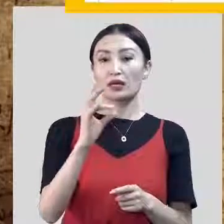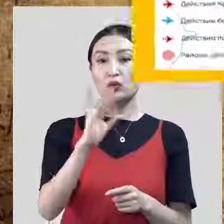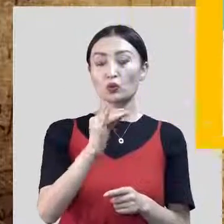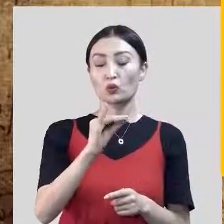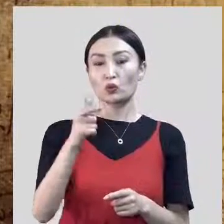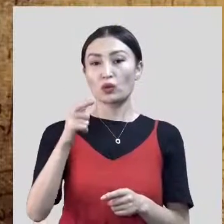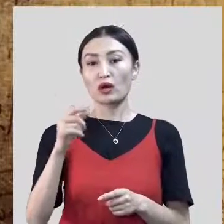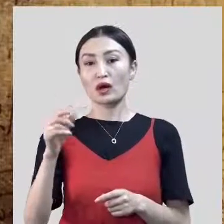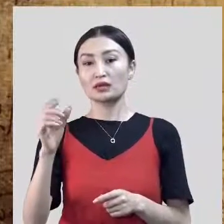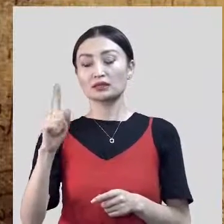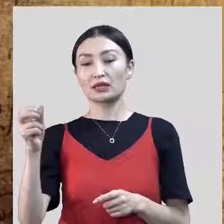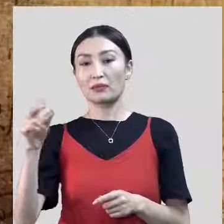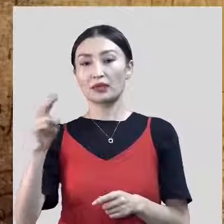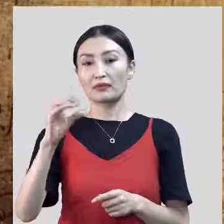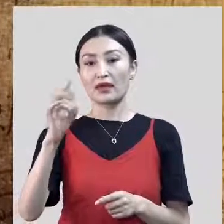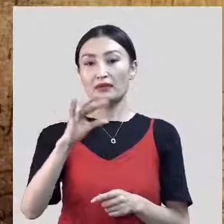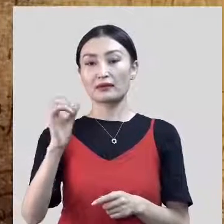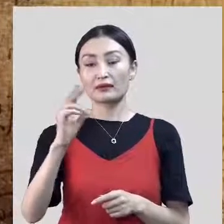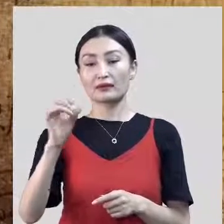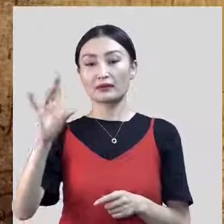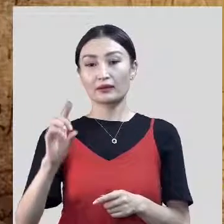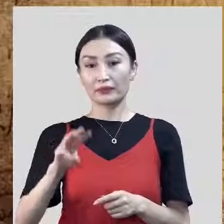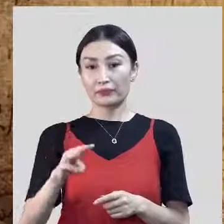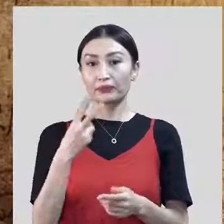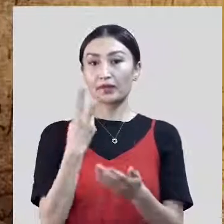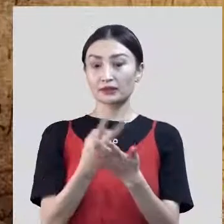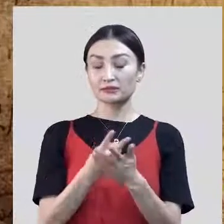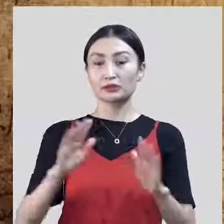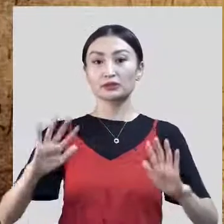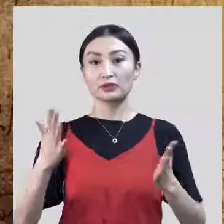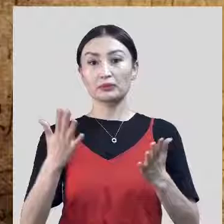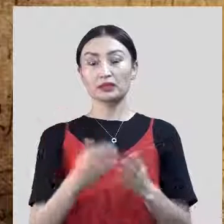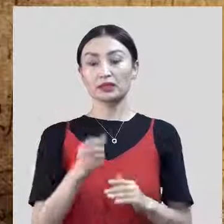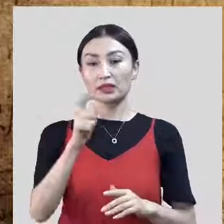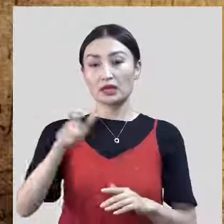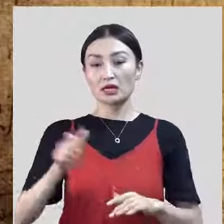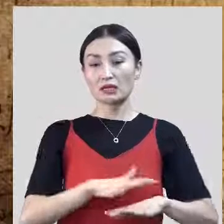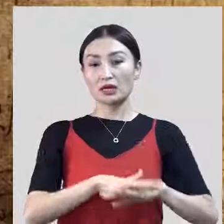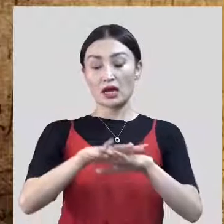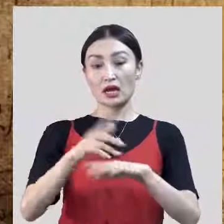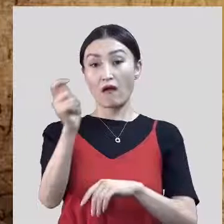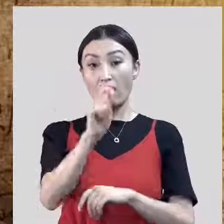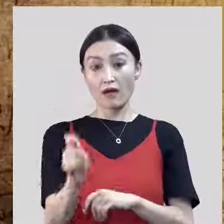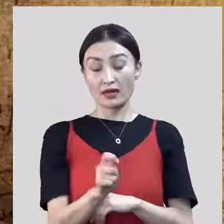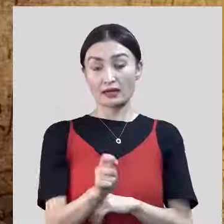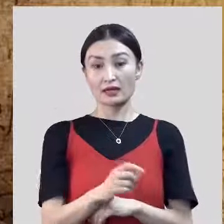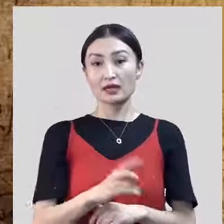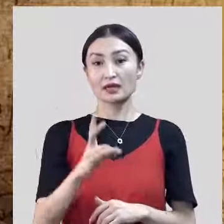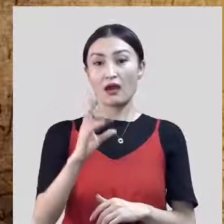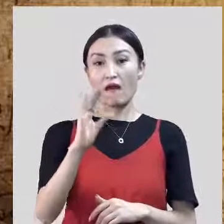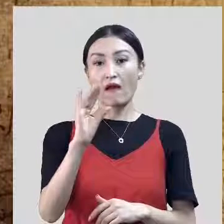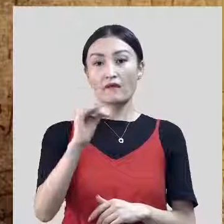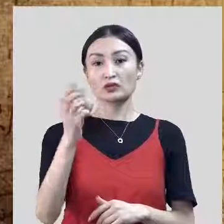юге с деникиным сейчас давайте рассмотрим события гражданской войны которые происходили на восточном